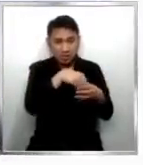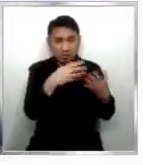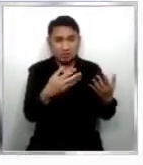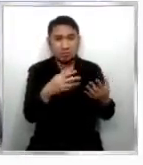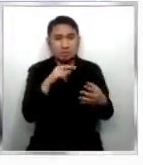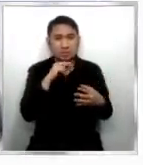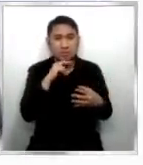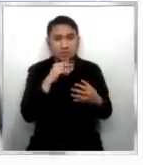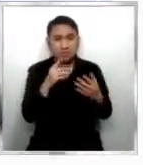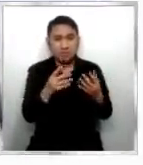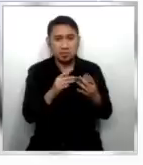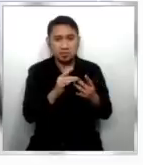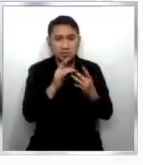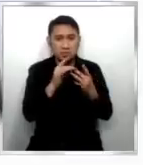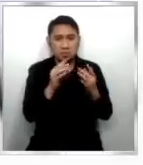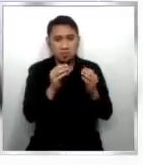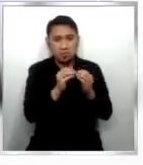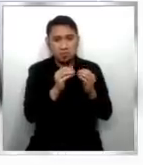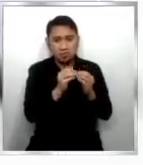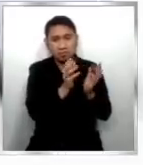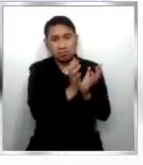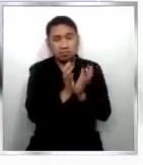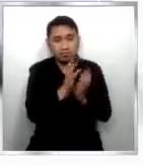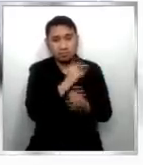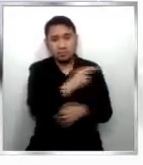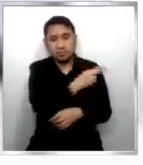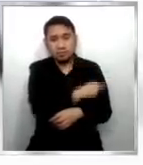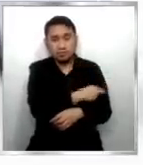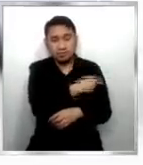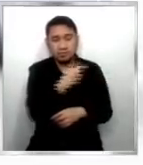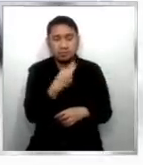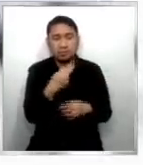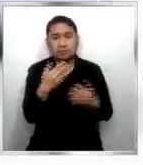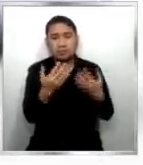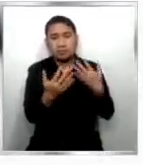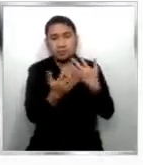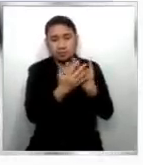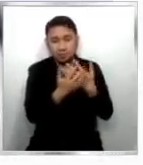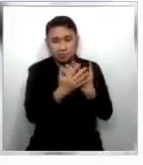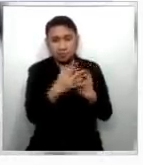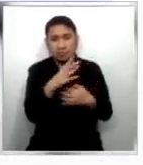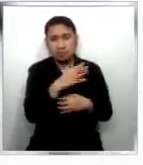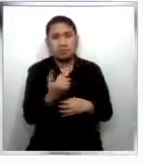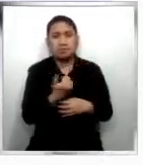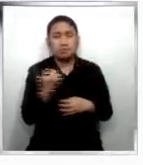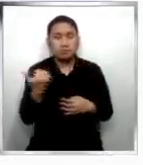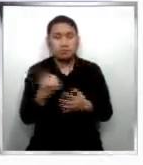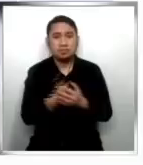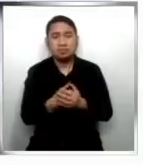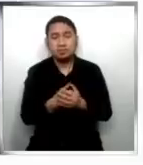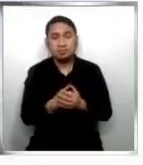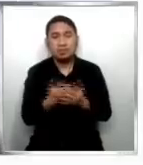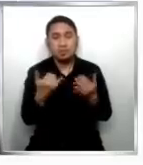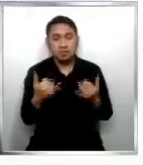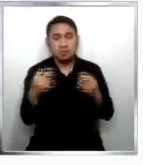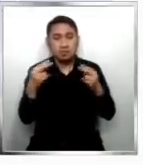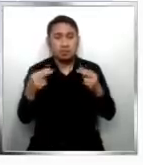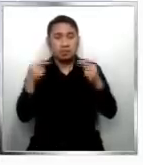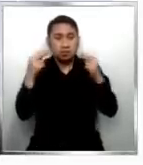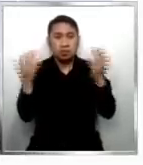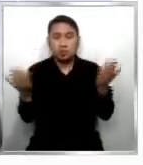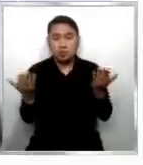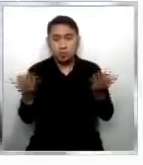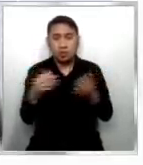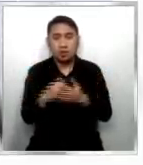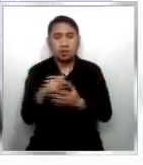sa community, hospital at health facility, kulungan at iba pa. Pinakamataas ang bilang ng clustering sa